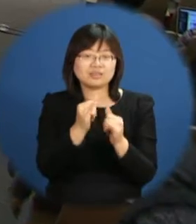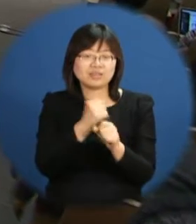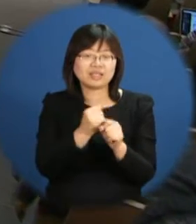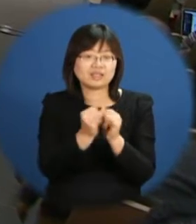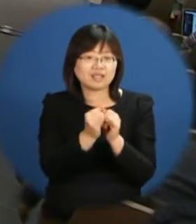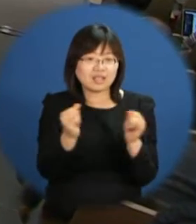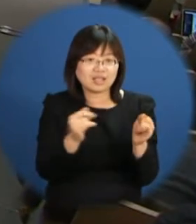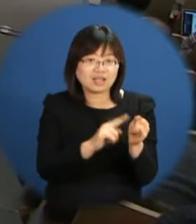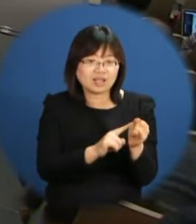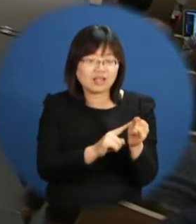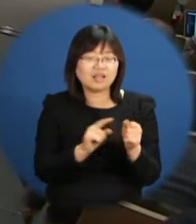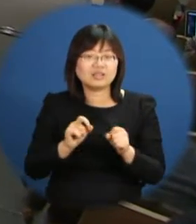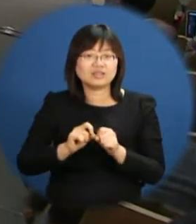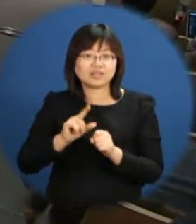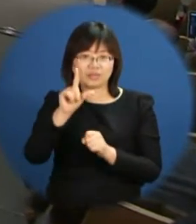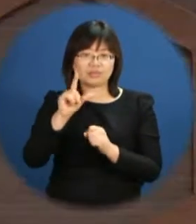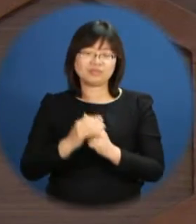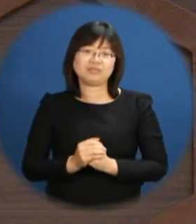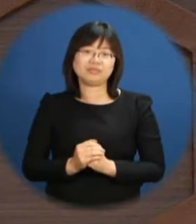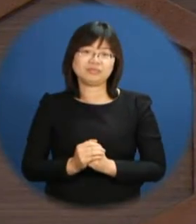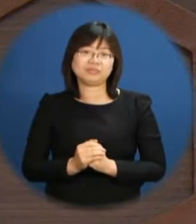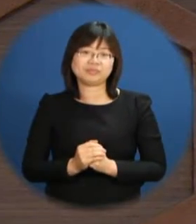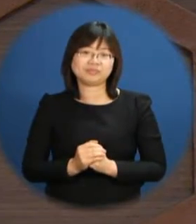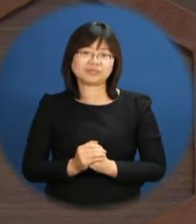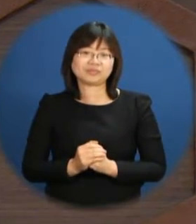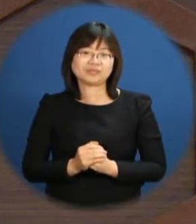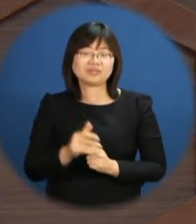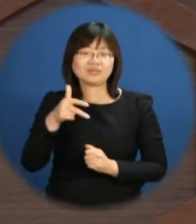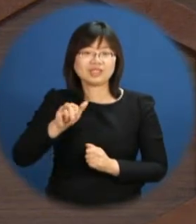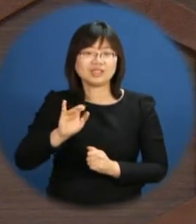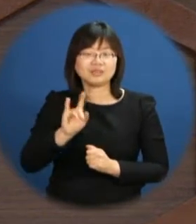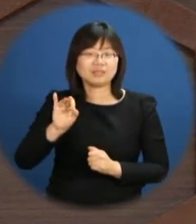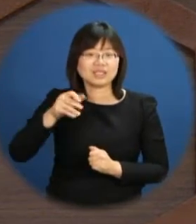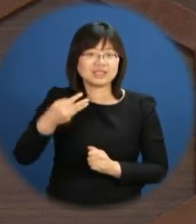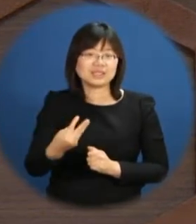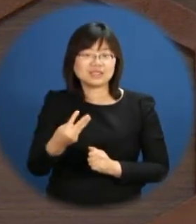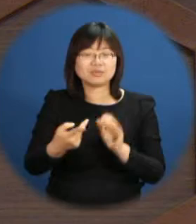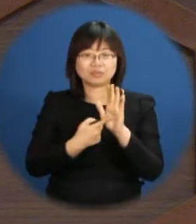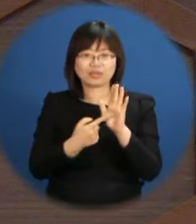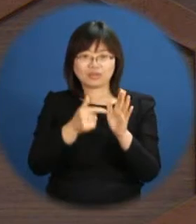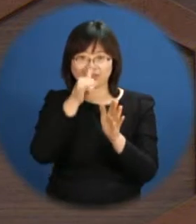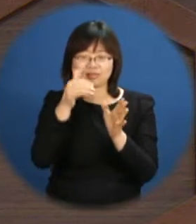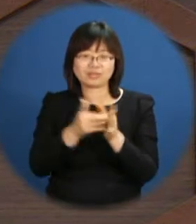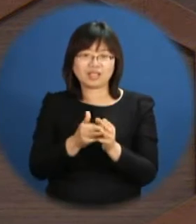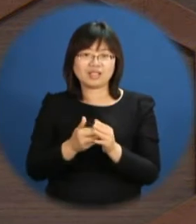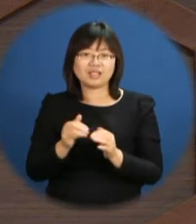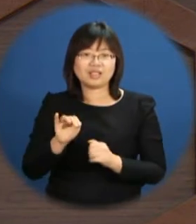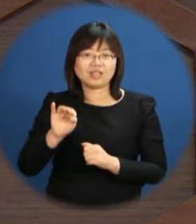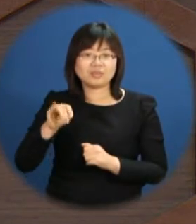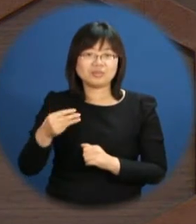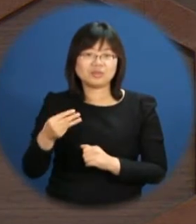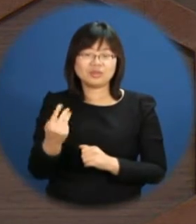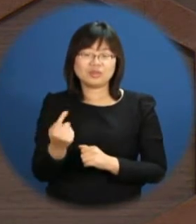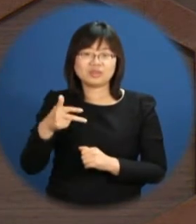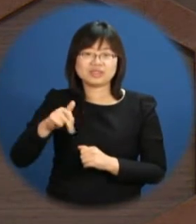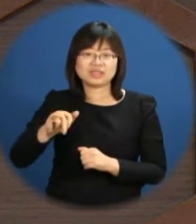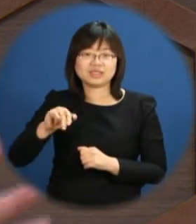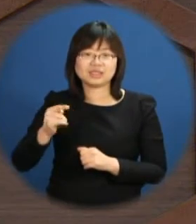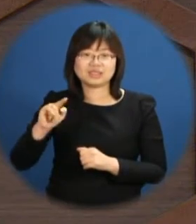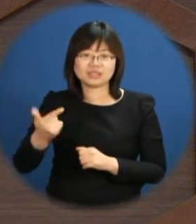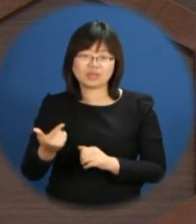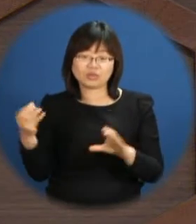이거를 거의 막 지방질이 라고까지 표현했습니다 그러니까 2+ 손을 넣어 주면